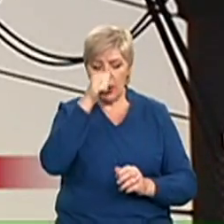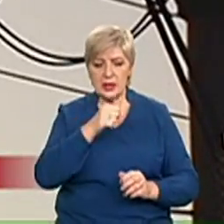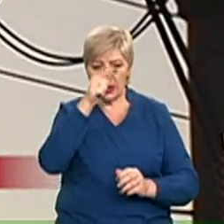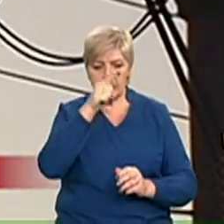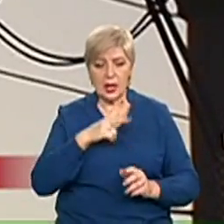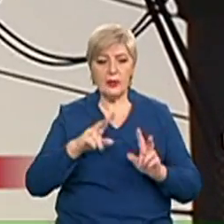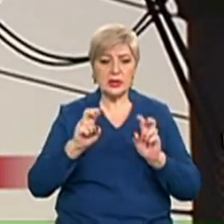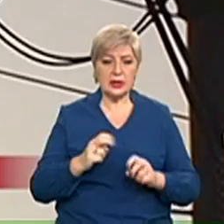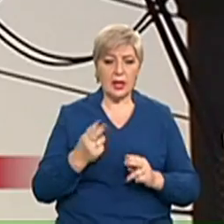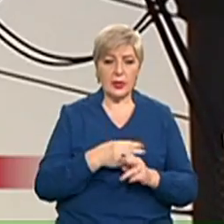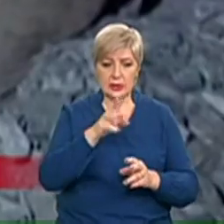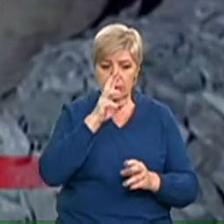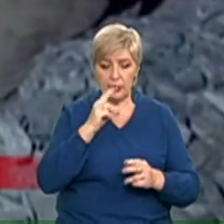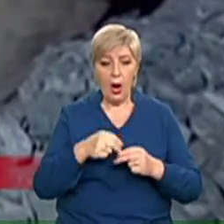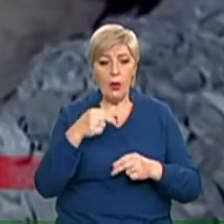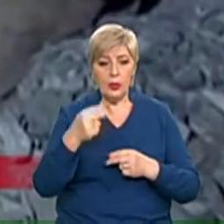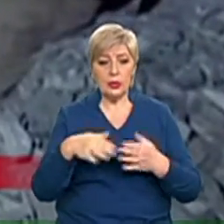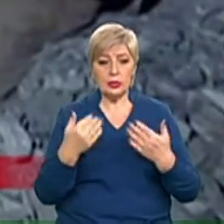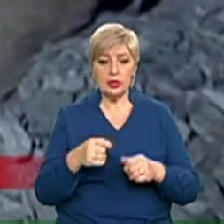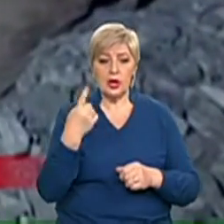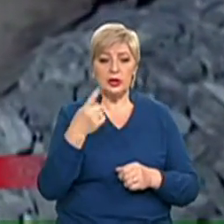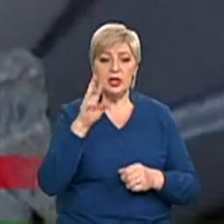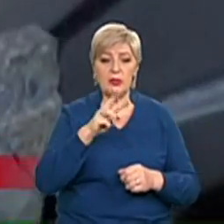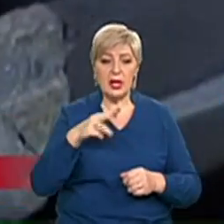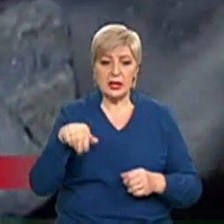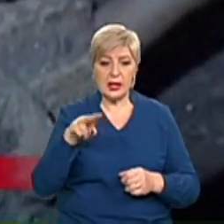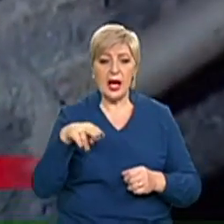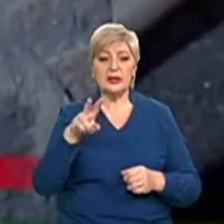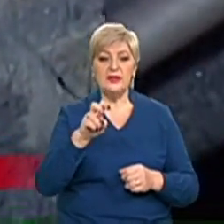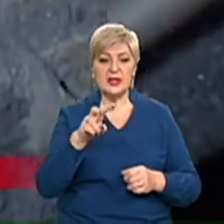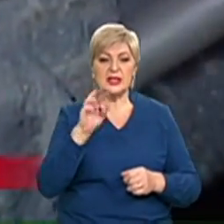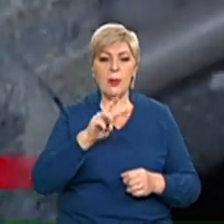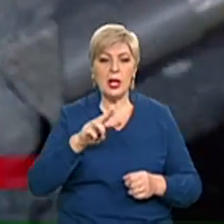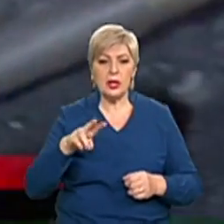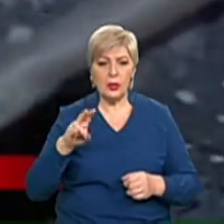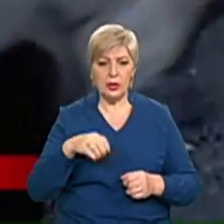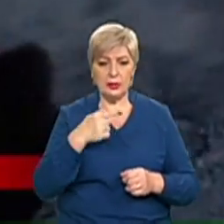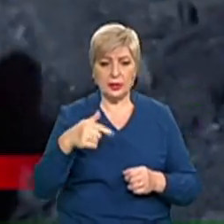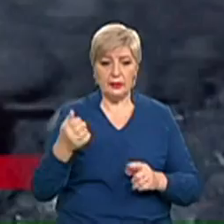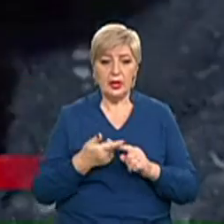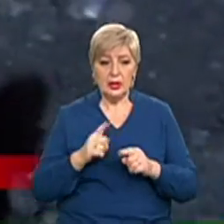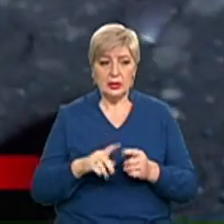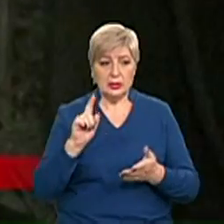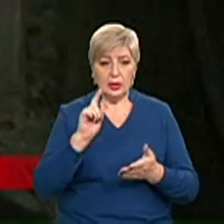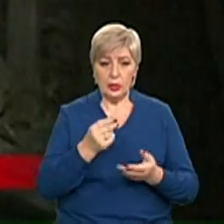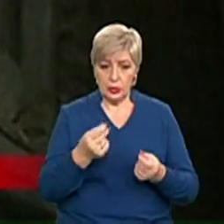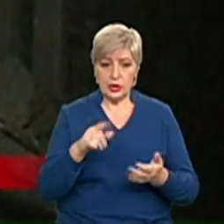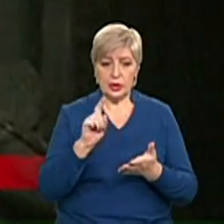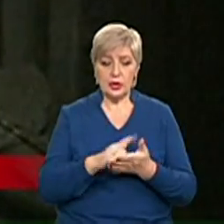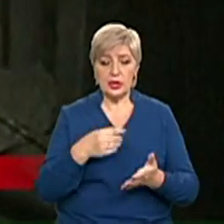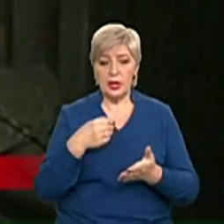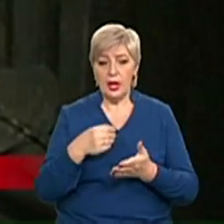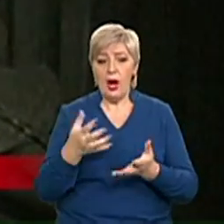Борг Держкопалень перед людьми вже 1 мільярд 200 мільйонів гривень. Ці гроші мало отримати 37 тисяч українців,